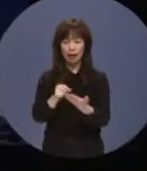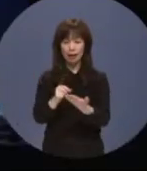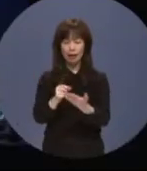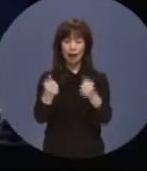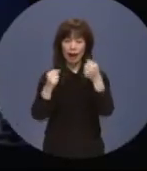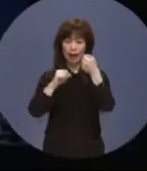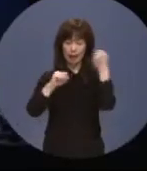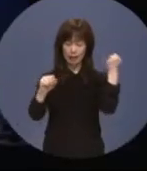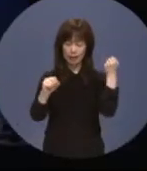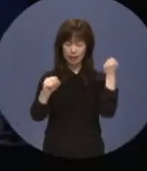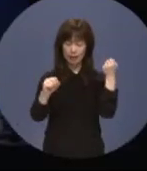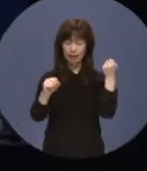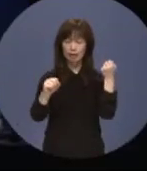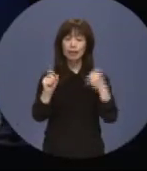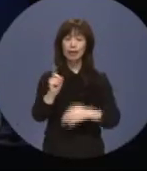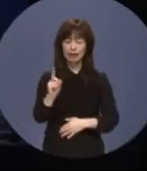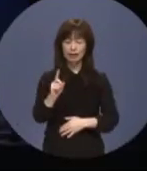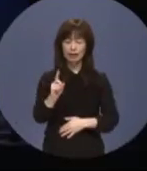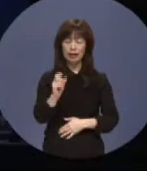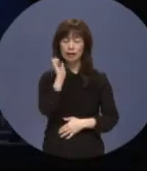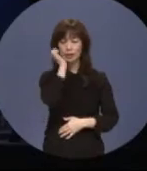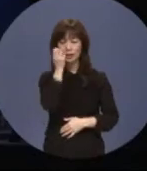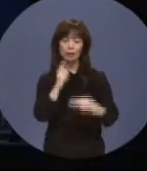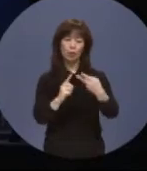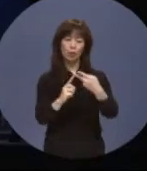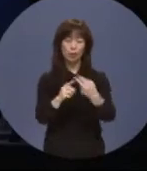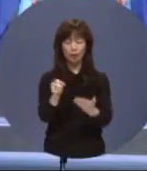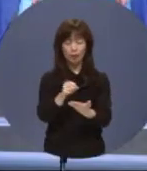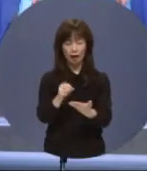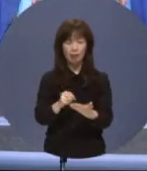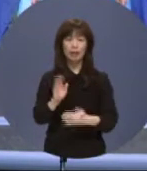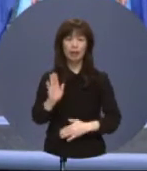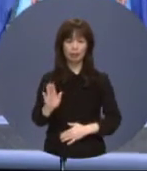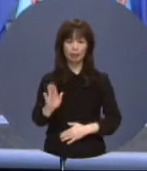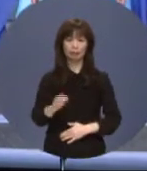の手紙を演じられました。